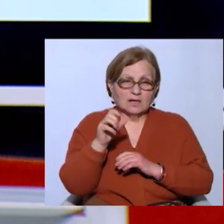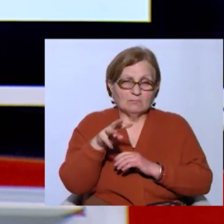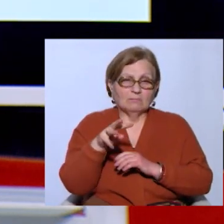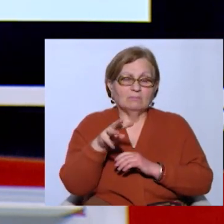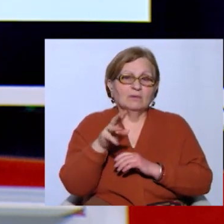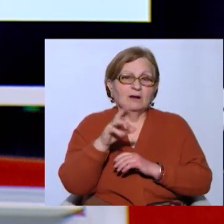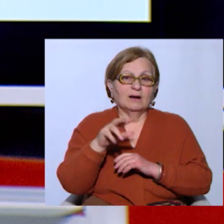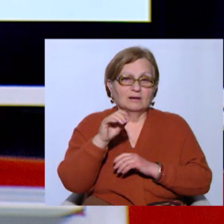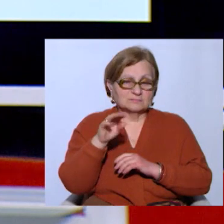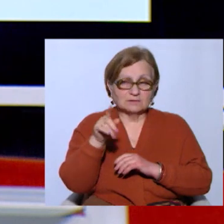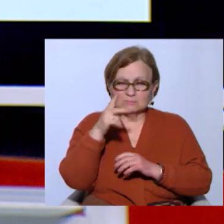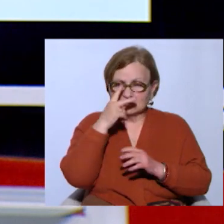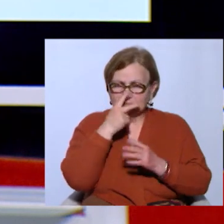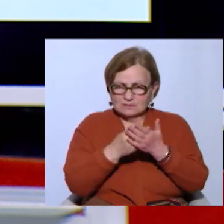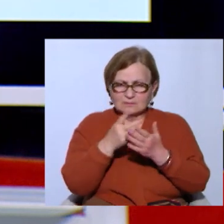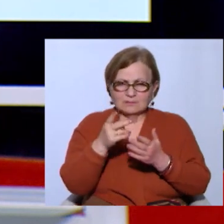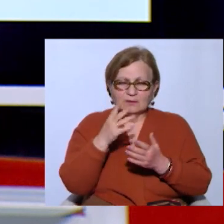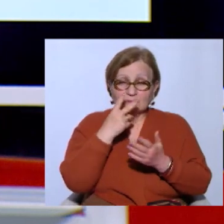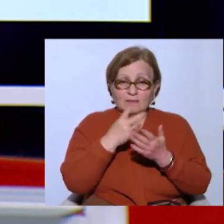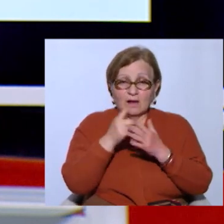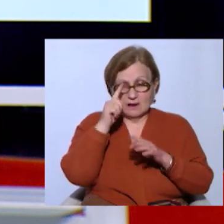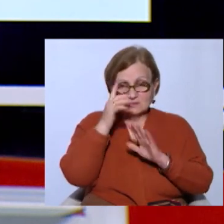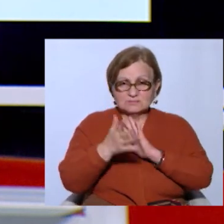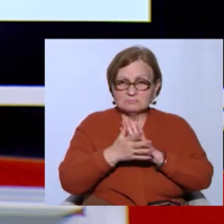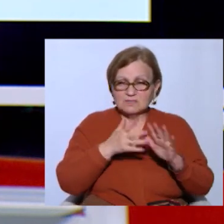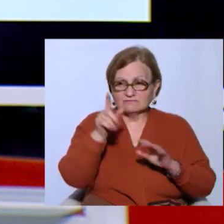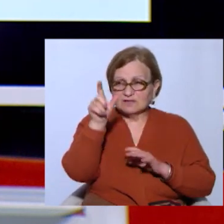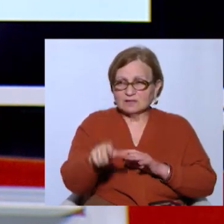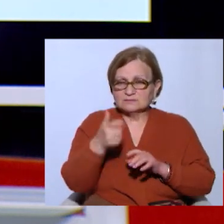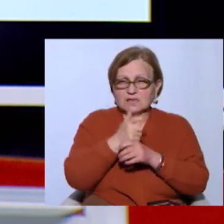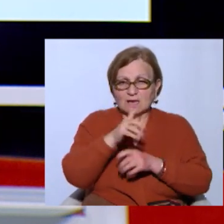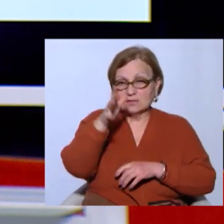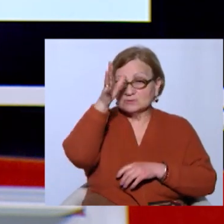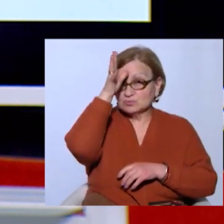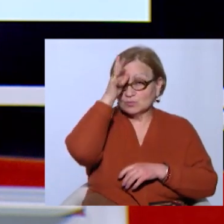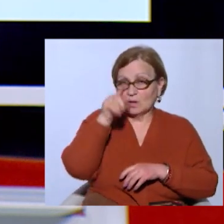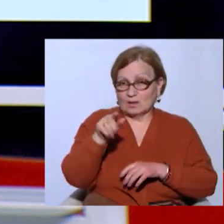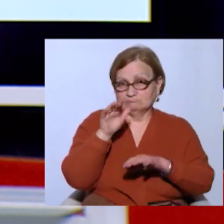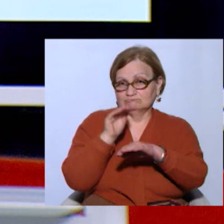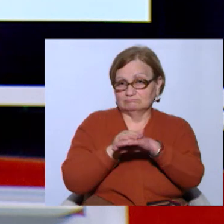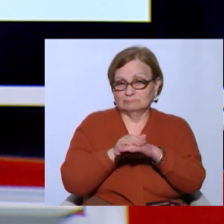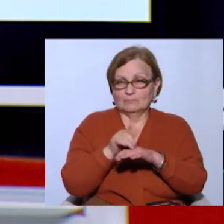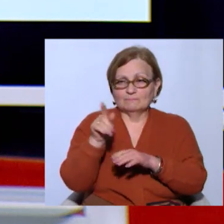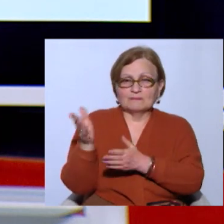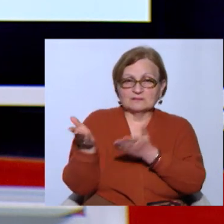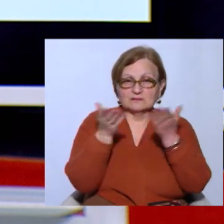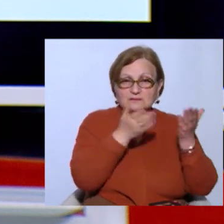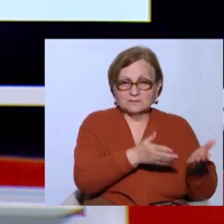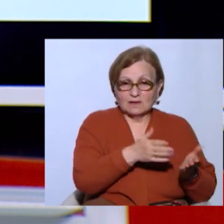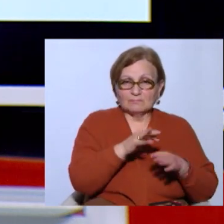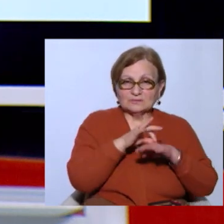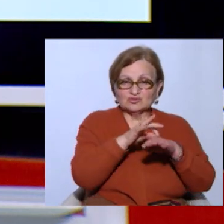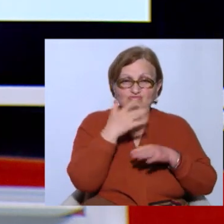თავების მაძიებლად და შეიცნო, რომ რაღაცა ძალიან კარგი ნაშრომი მივიდა მათთან და მიწვია კემბრიჯში